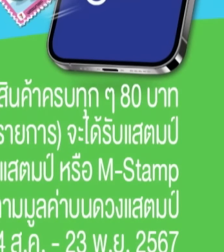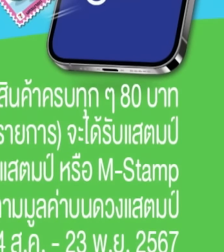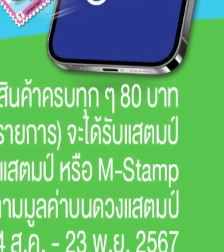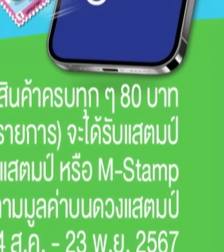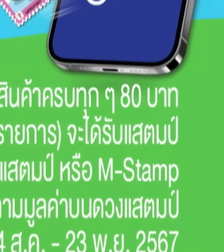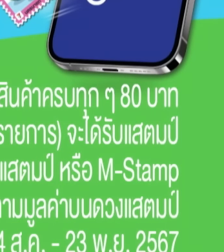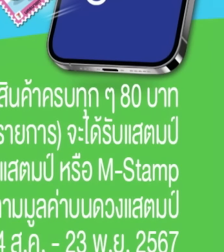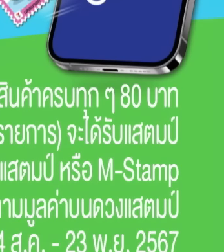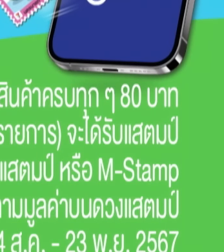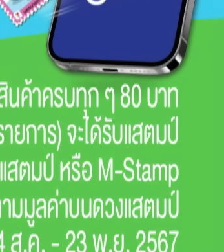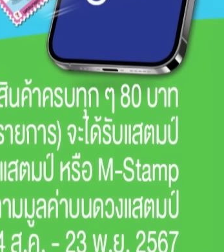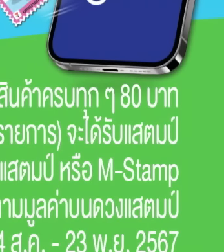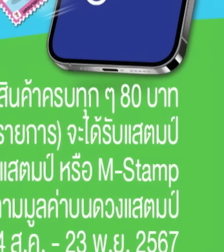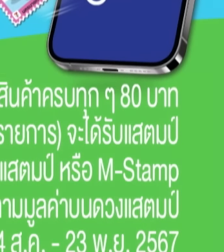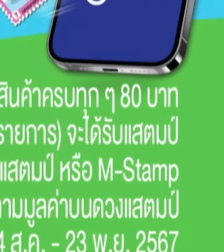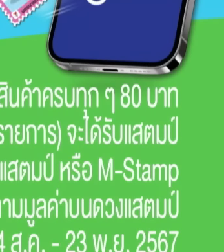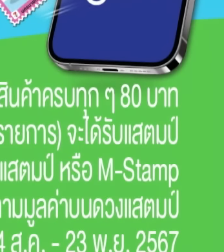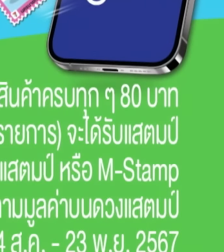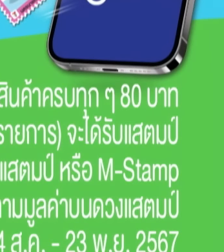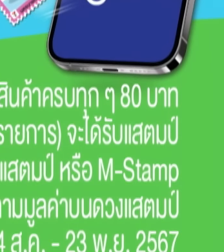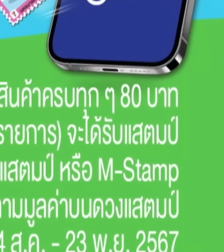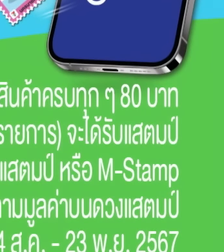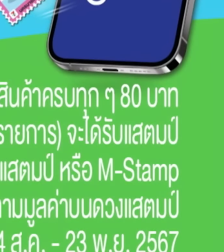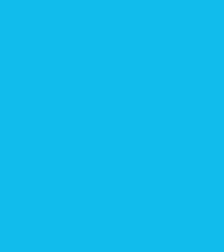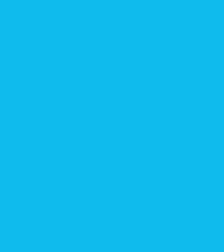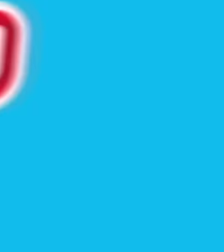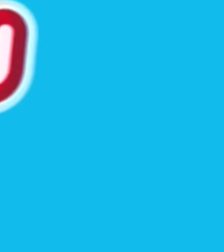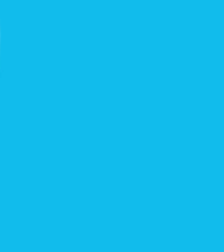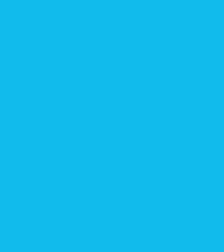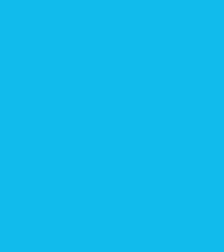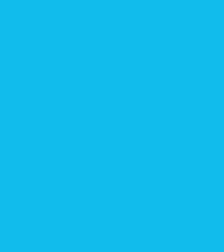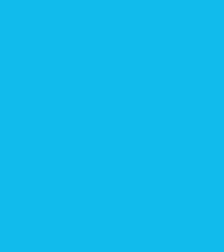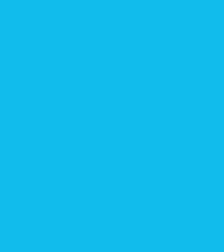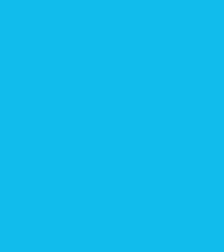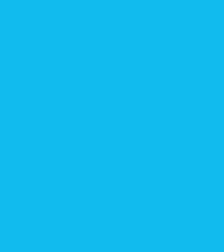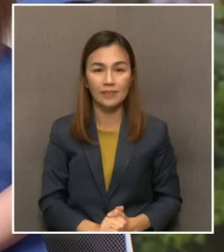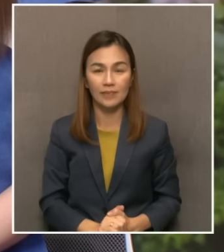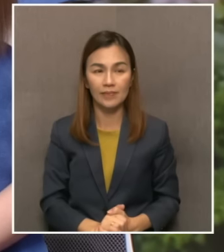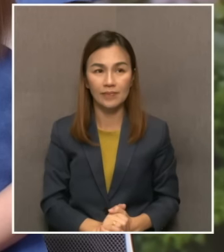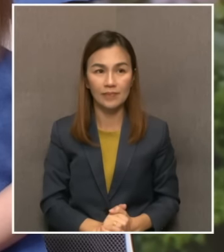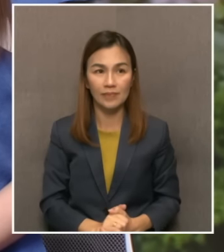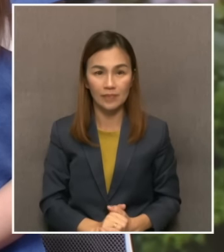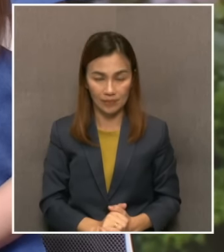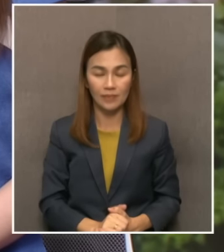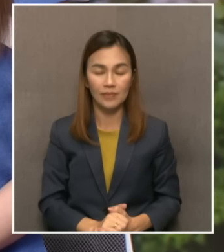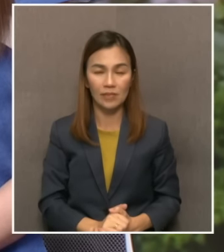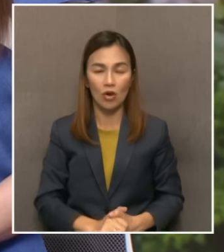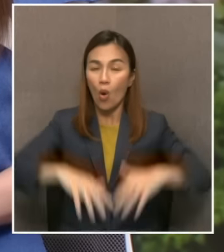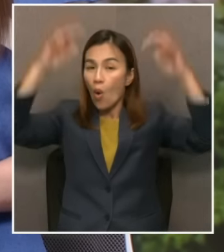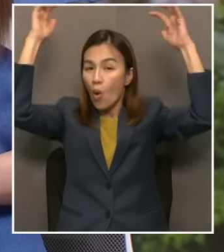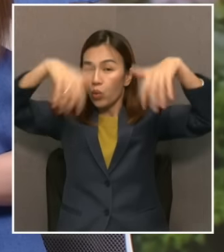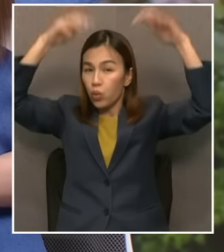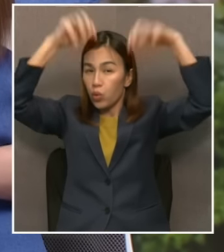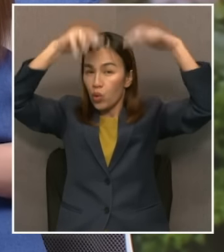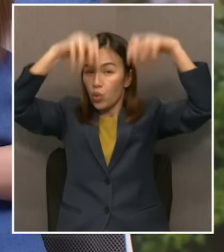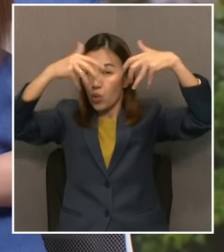สนับสนุนโดย 7-Eleven สแตมป์เสน่ห์ไทยใครๆก็หลงรัก จากปริมาณของฝนแล้วนะคะเราจะ